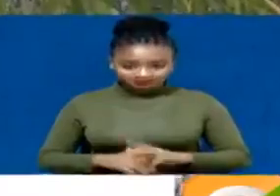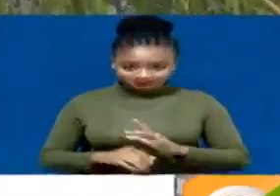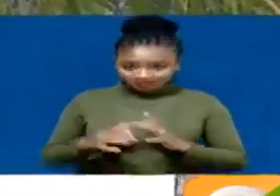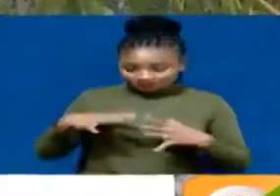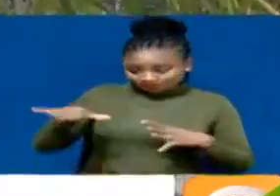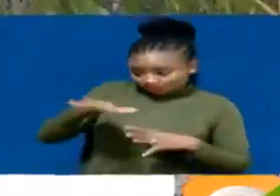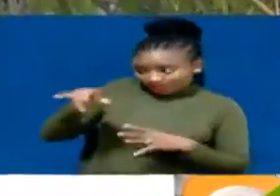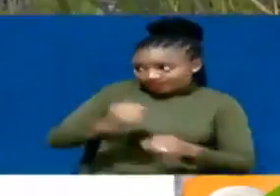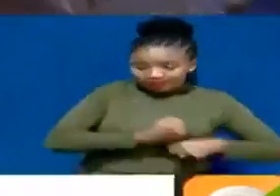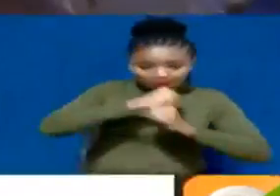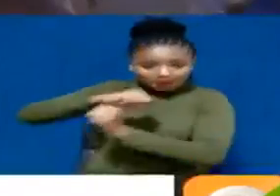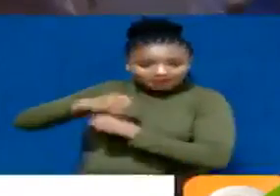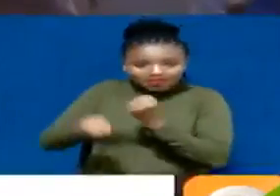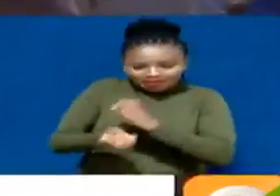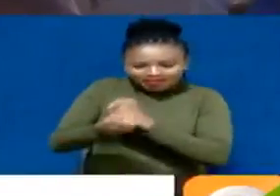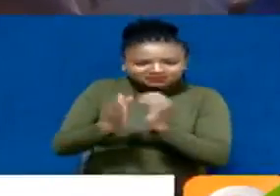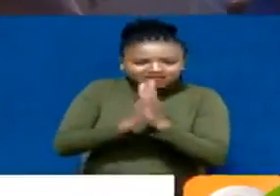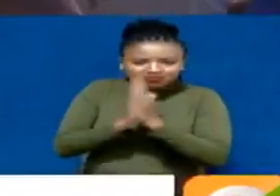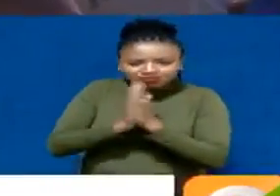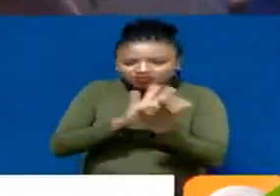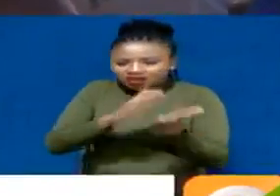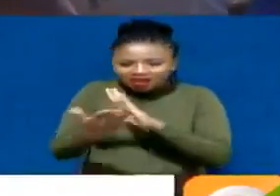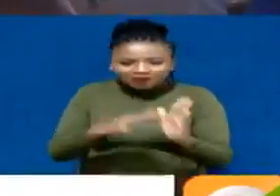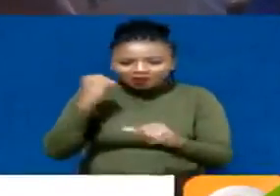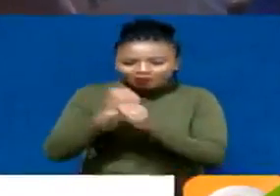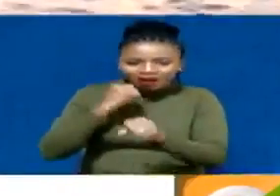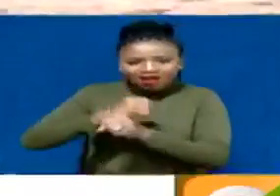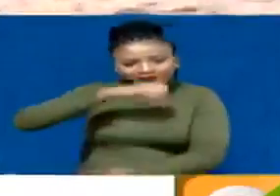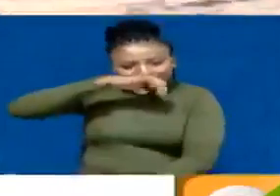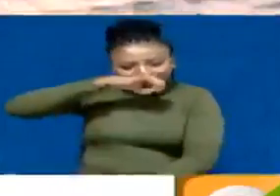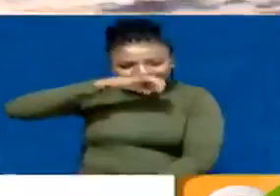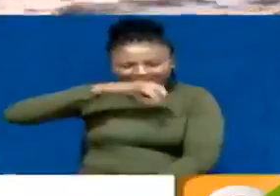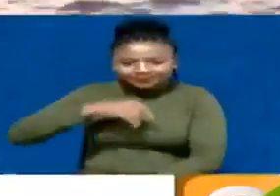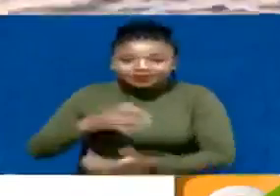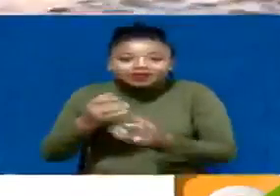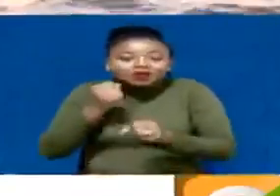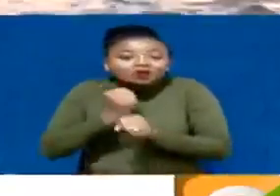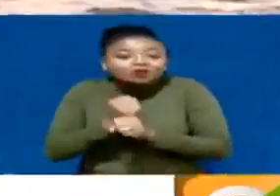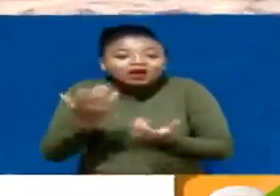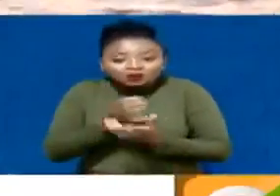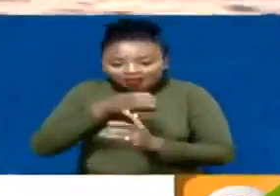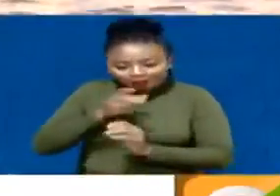Wenyeji wa Homa Bay wanaendeleza shughuli zao za kutafuta chakula cha siku ndani na nje ya ziwa.